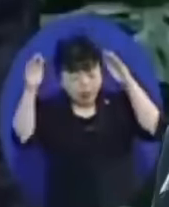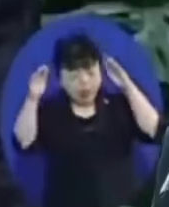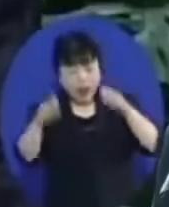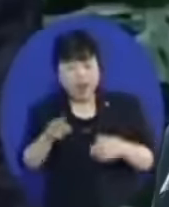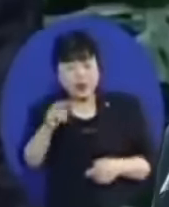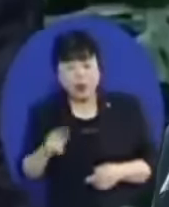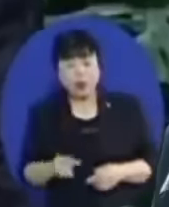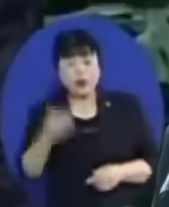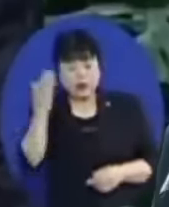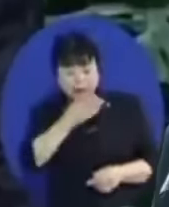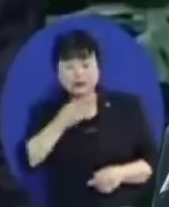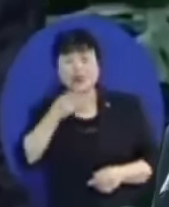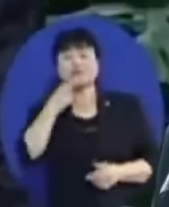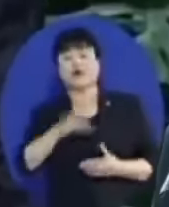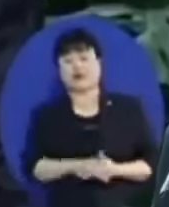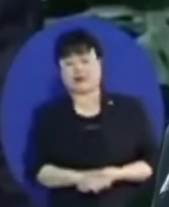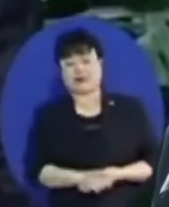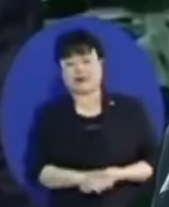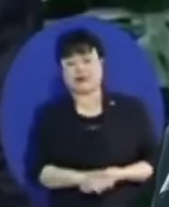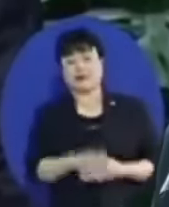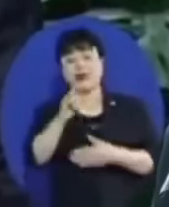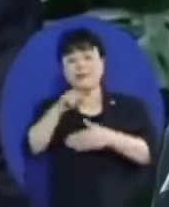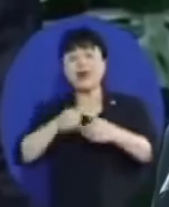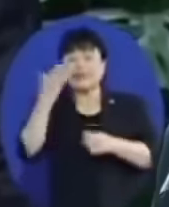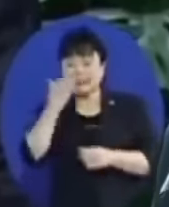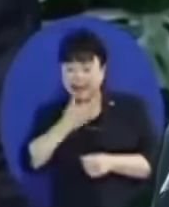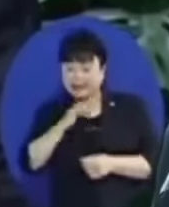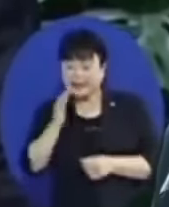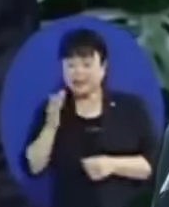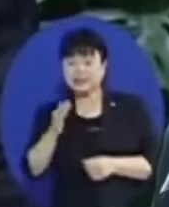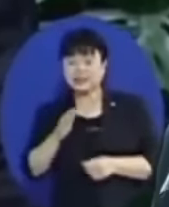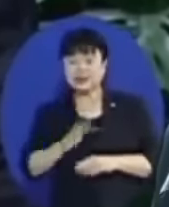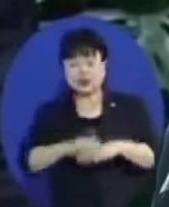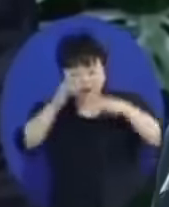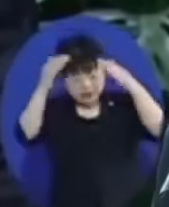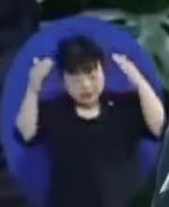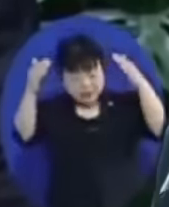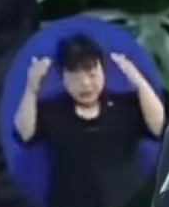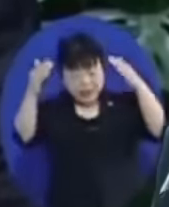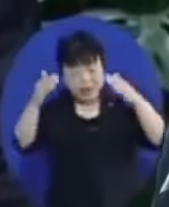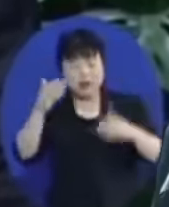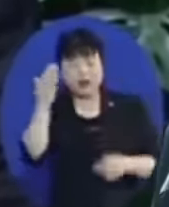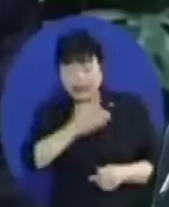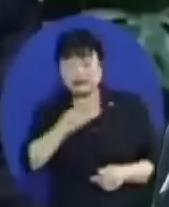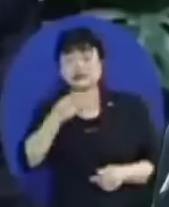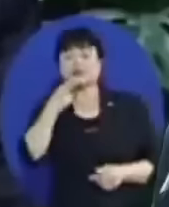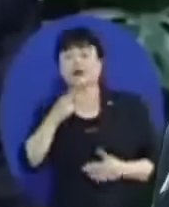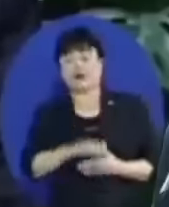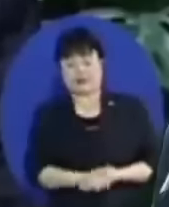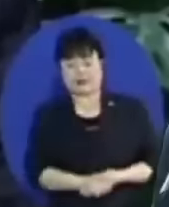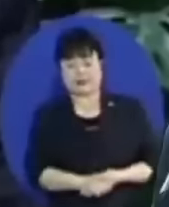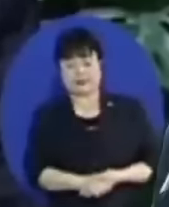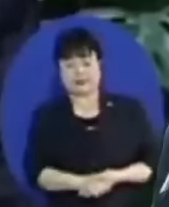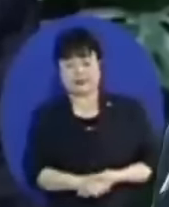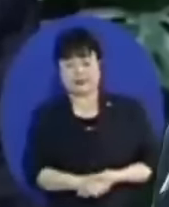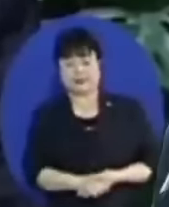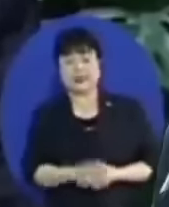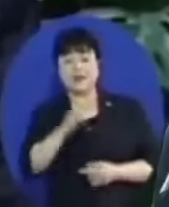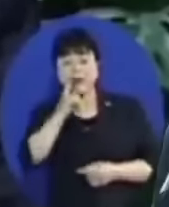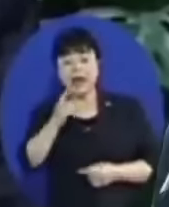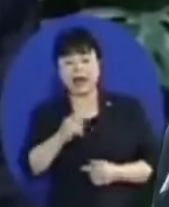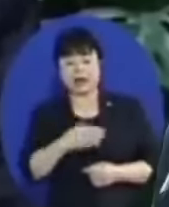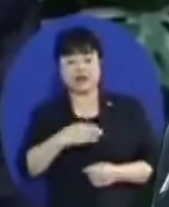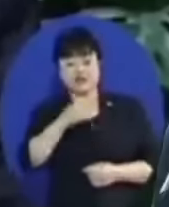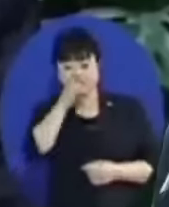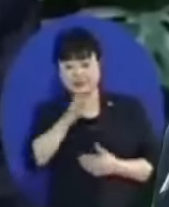손이 깨끗해지겠소? 마음이 깨끗해져야지 손을 들고 있다고 해서 깨끗해지지 않는다고 타일렀다는 말을